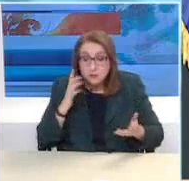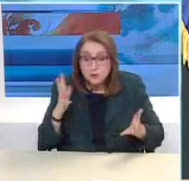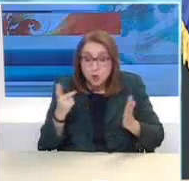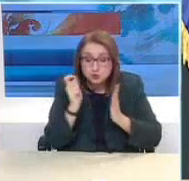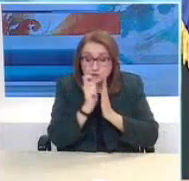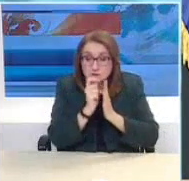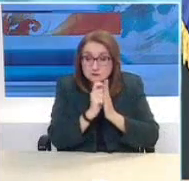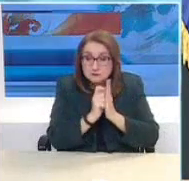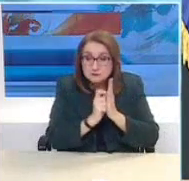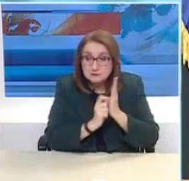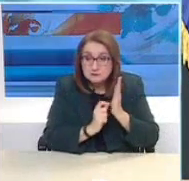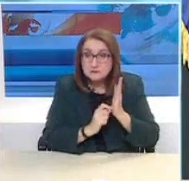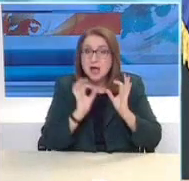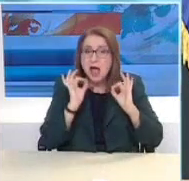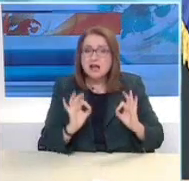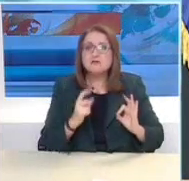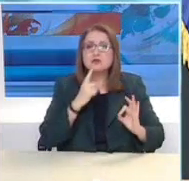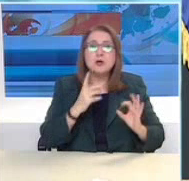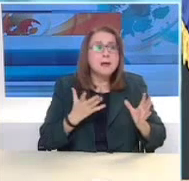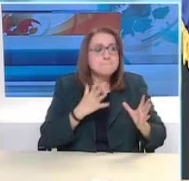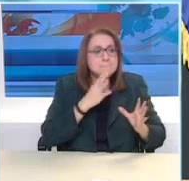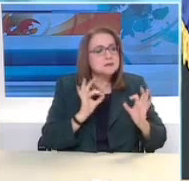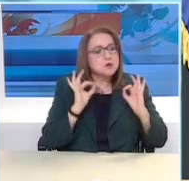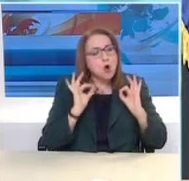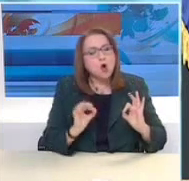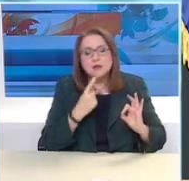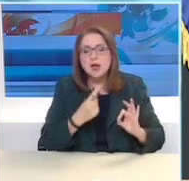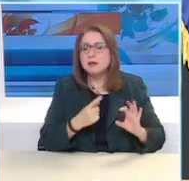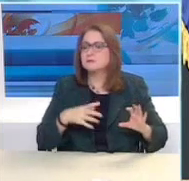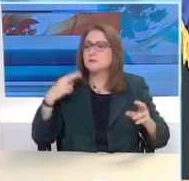χωρίς να υπάρχει μαζική εισρωή περιστατικών και πολλοί θάνατοι.